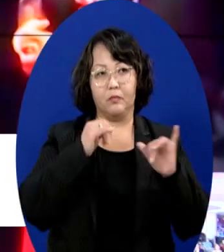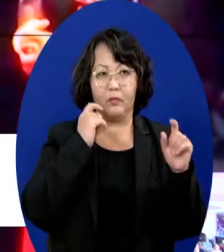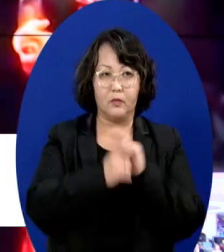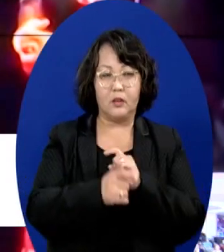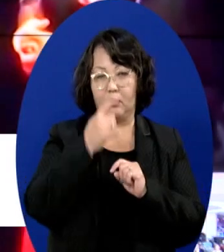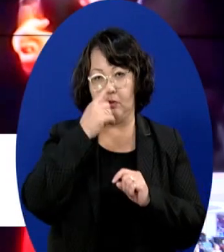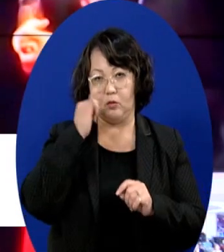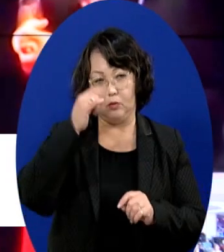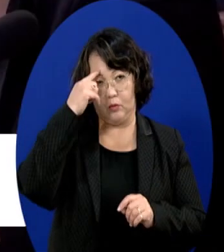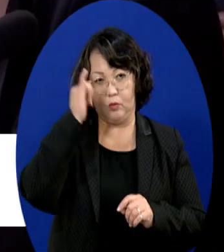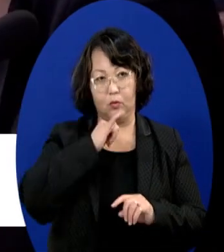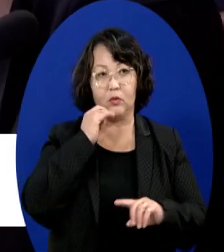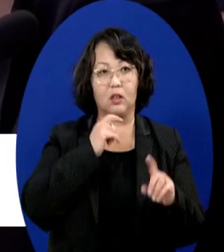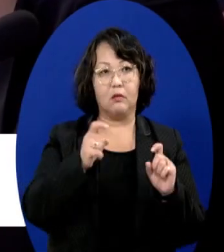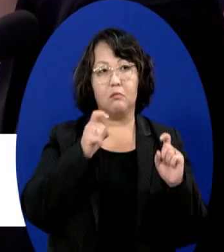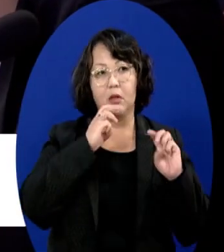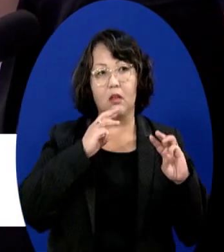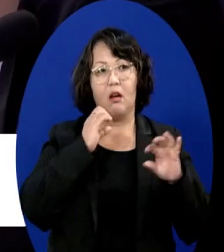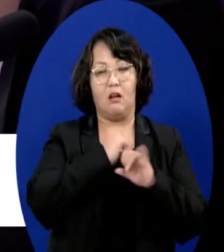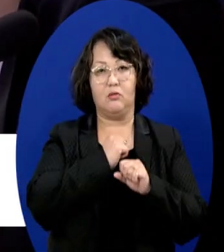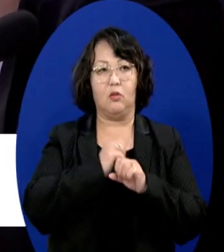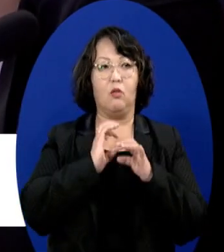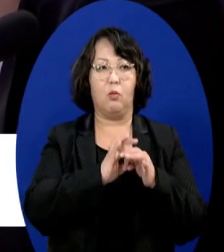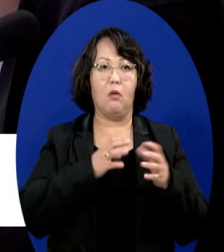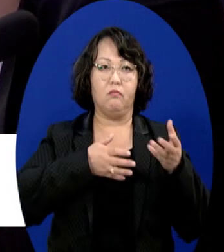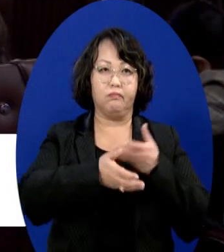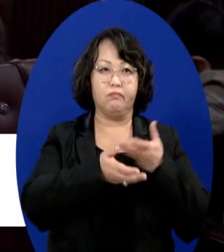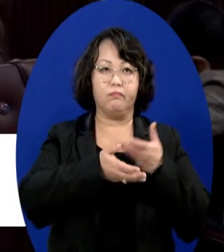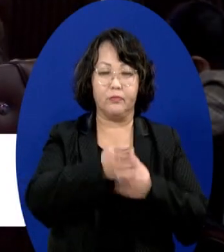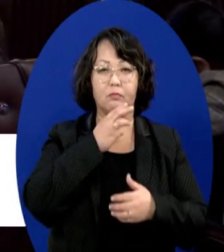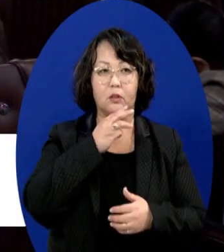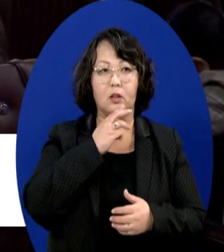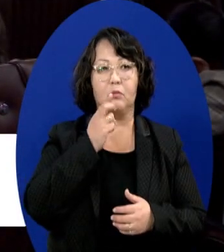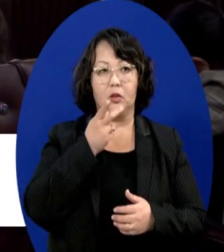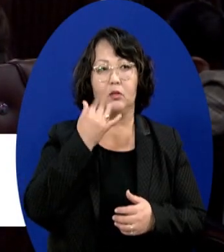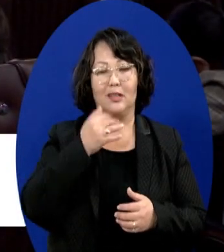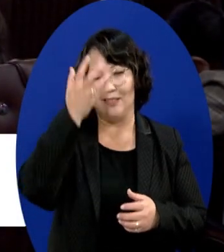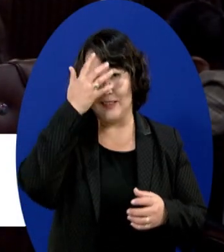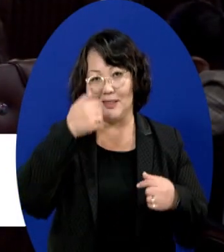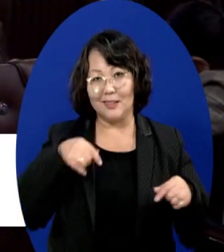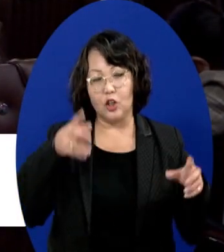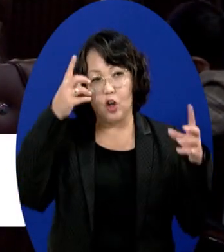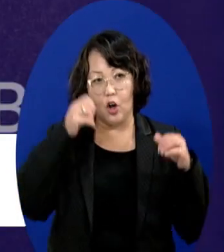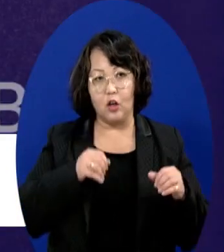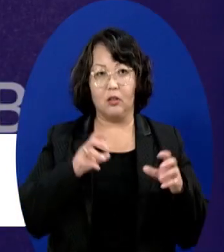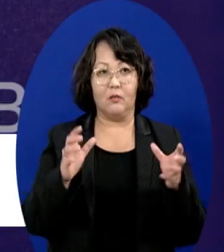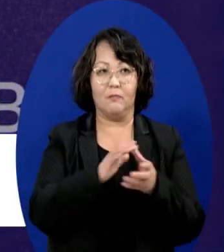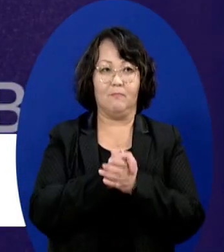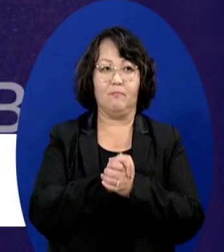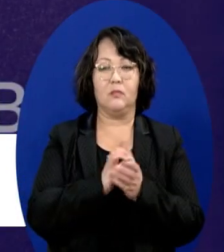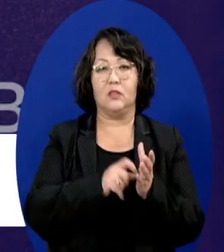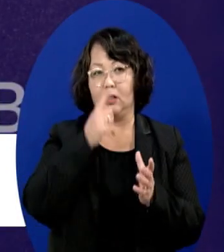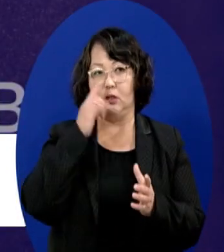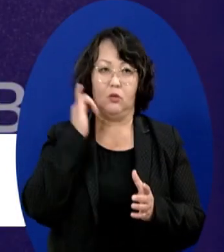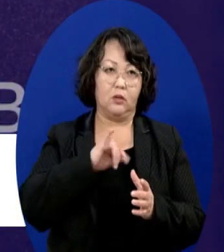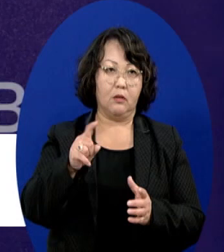хятадын хэвлэлийнхэн гүүр болно. Тэд бодит мэдээллийг солилцох замаар засгийн газар олон нийтийн харилцан ойлголцлыг бэхжүүлэх хэрэгтэй гэж бүгд найрамдах Хятад